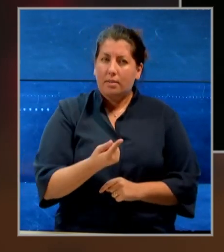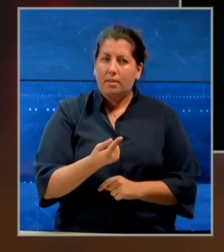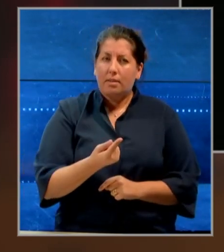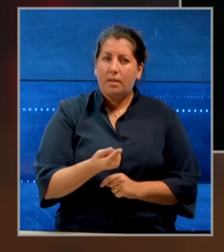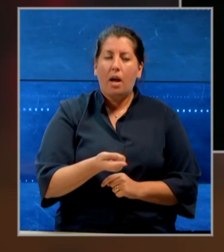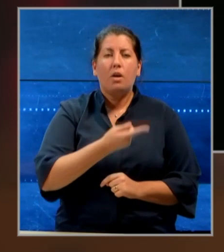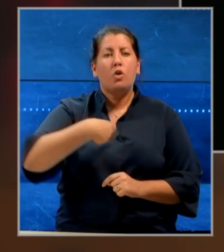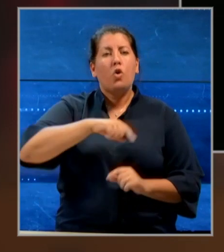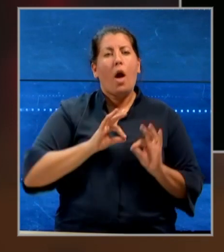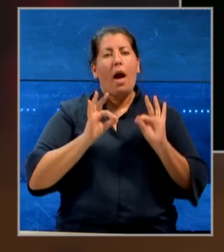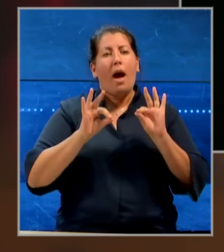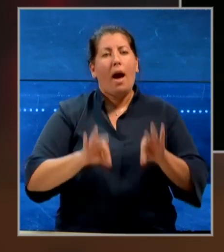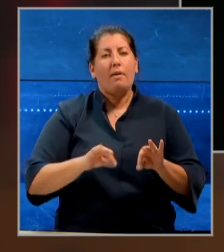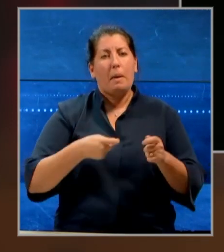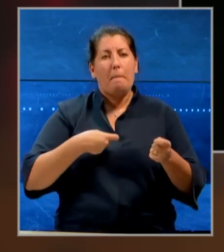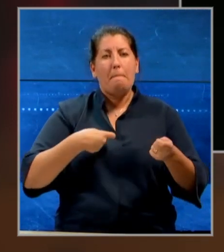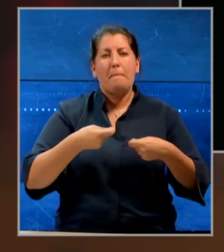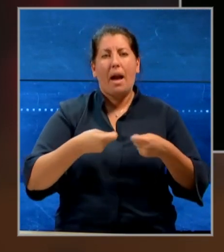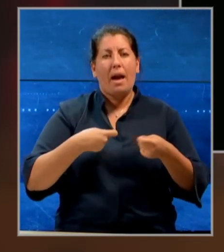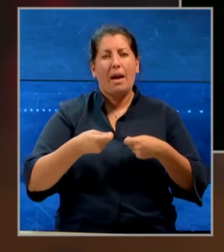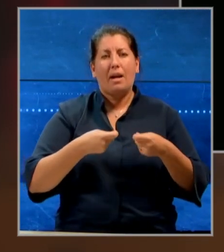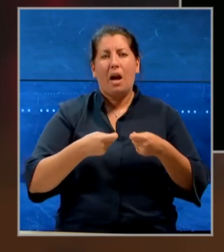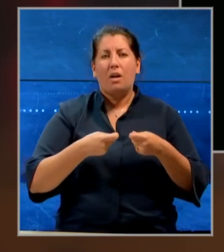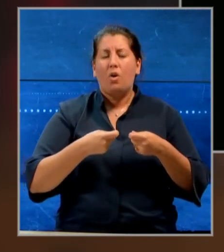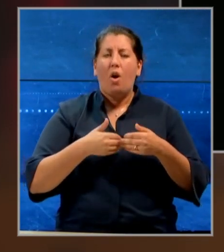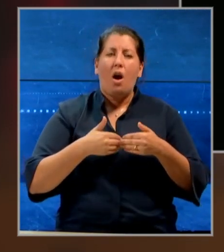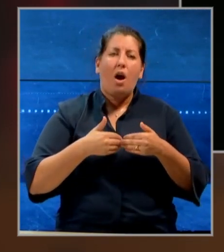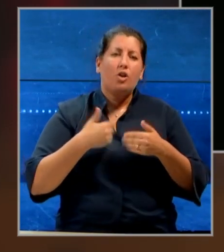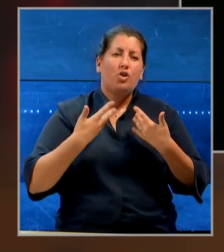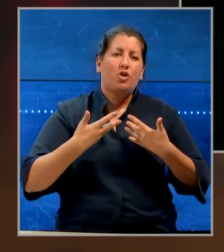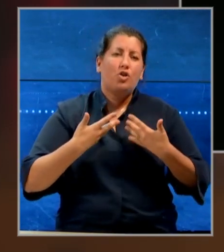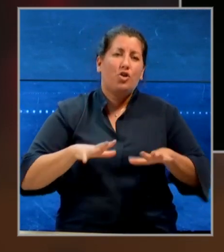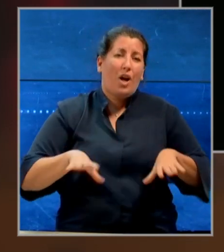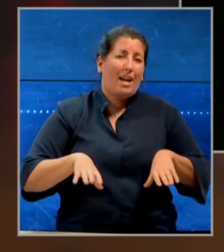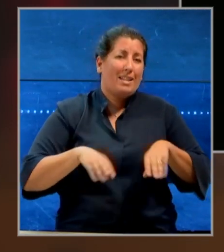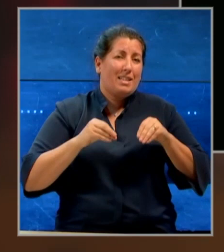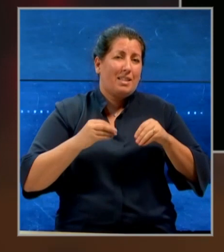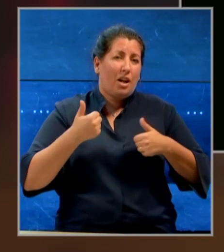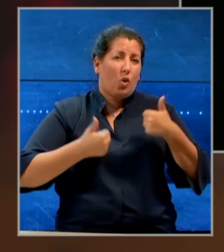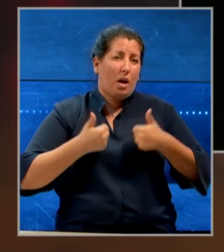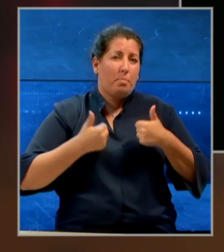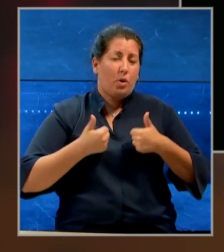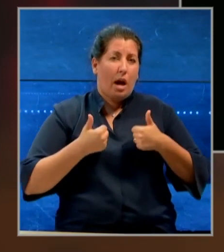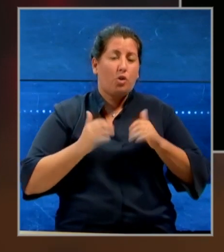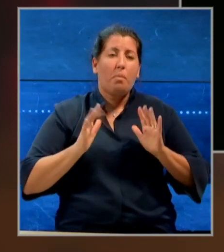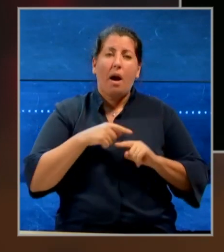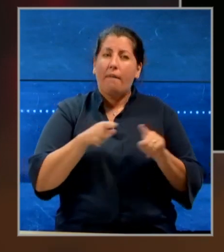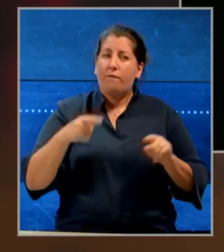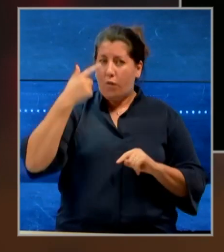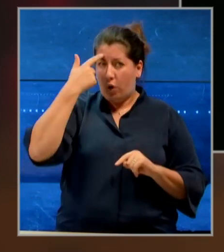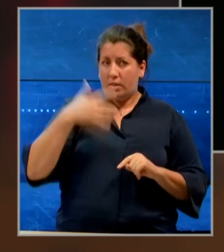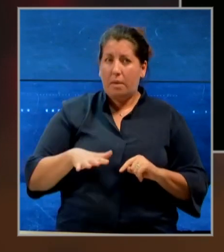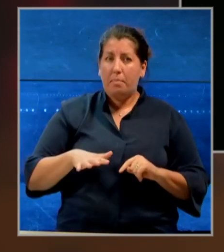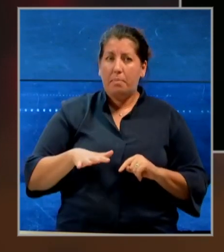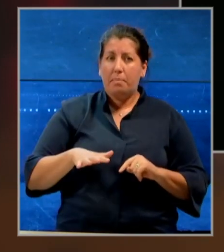a mercato inoltrato, diciamo così, no? Perché purtroppo il campionato era iniziato, però come ben sapete gli ultimi giorni abbiamo preso